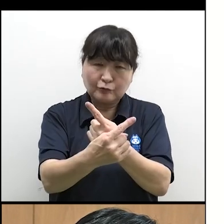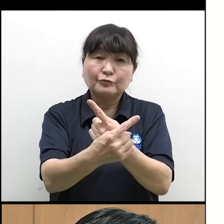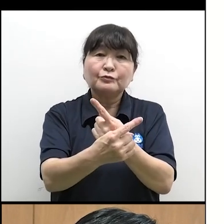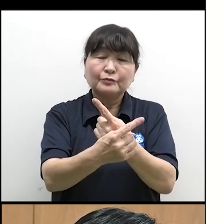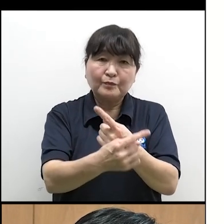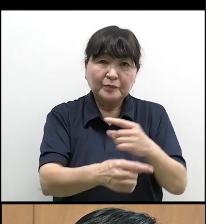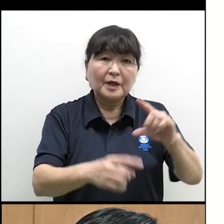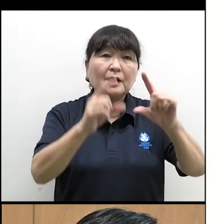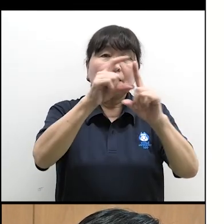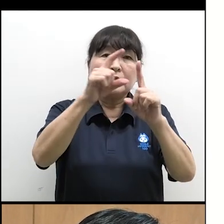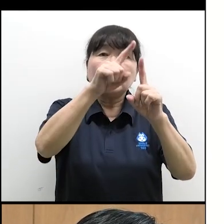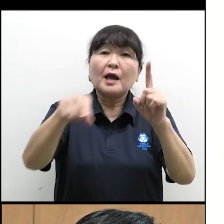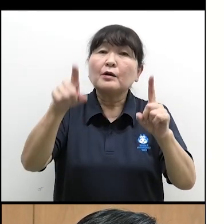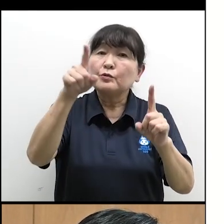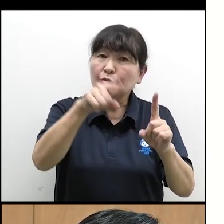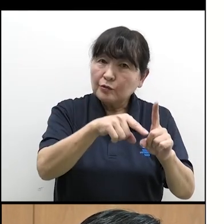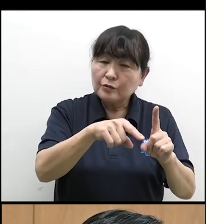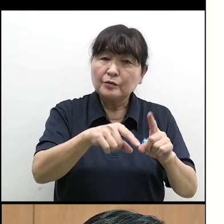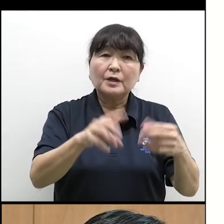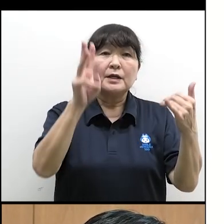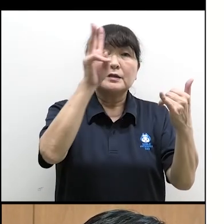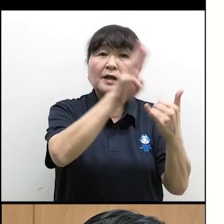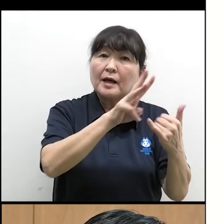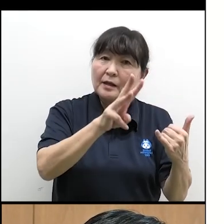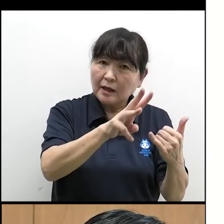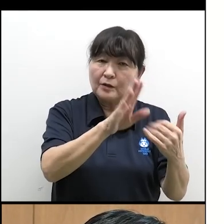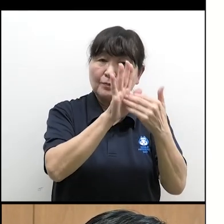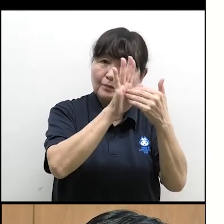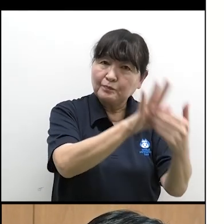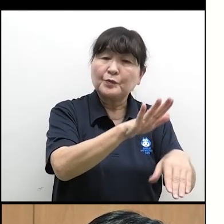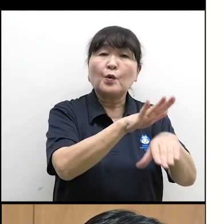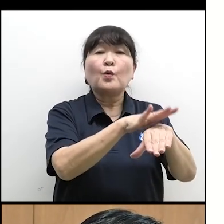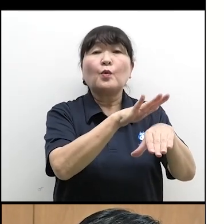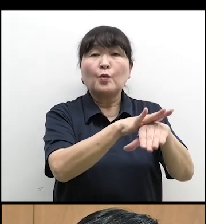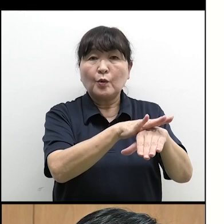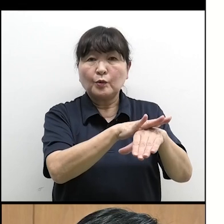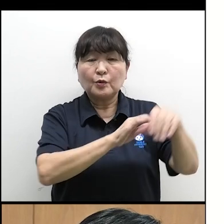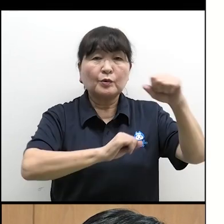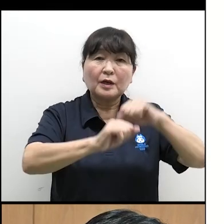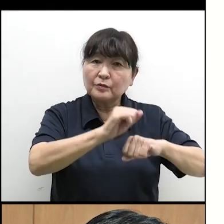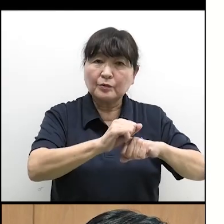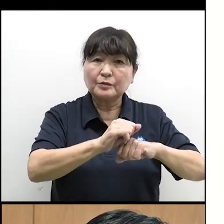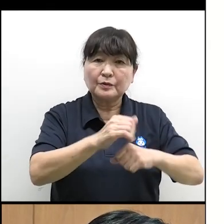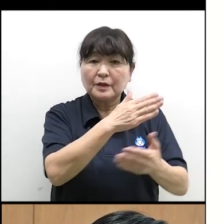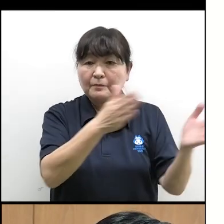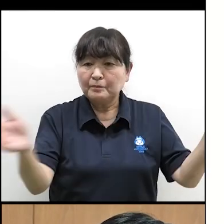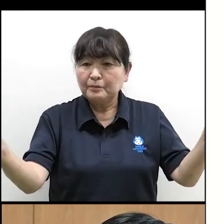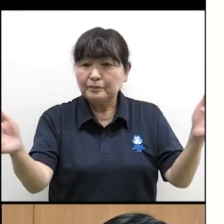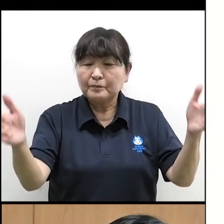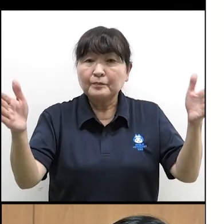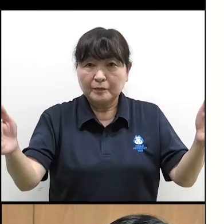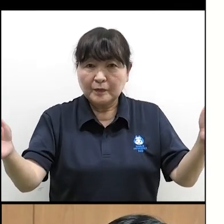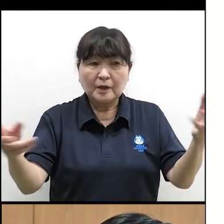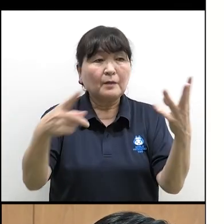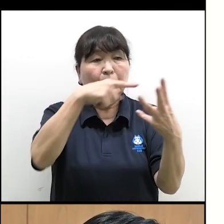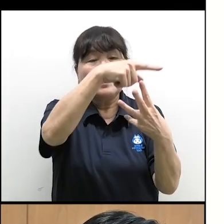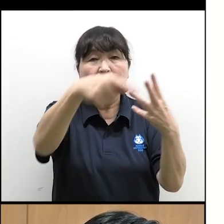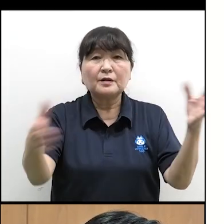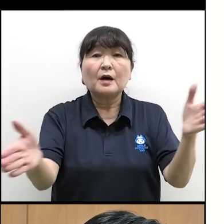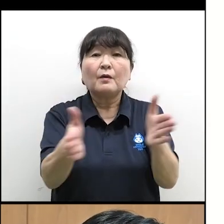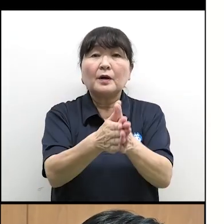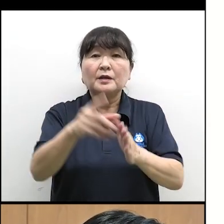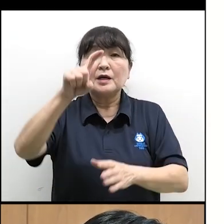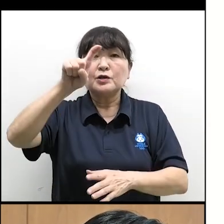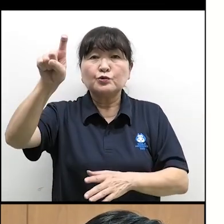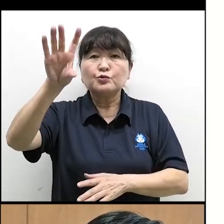災害が相次ぎましたけれども、防災減災に向けた取り組みということで1億円別枠で用意をいたしております。その